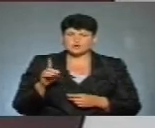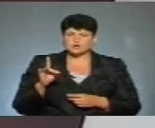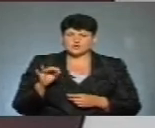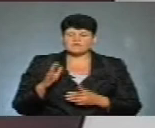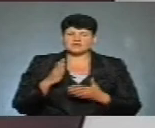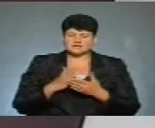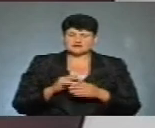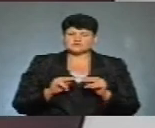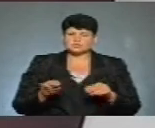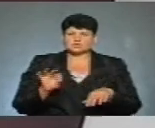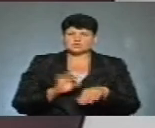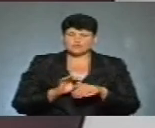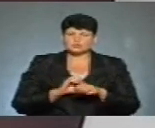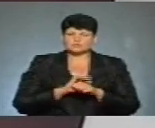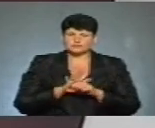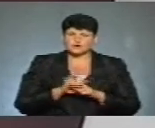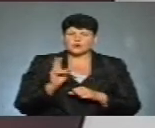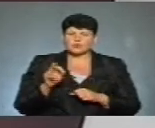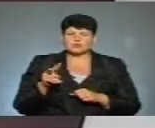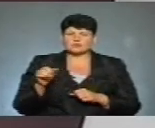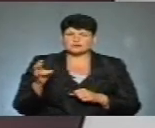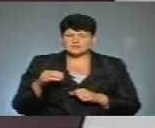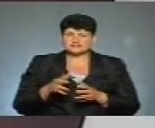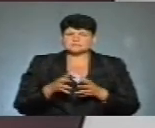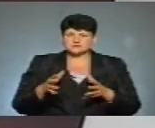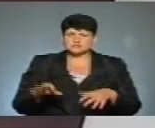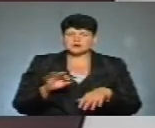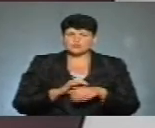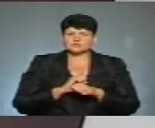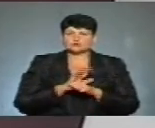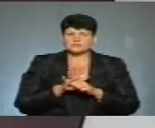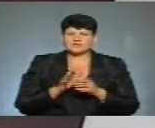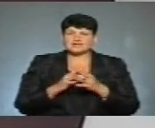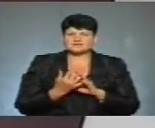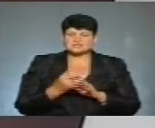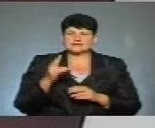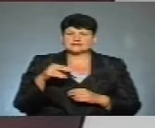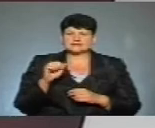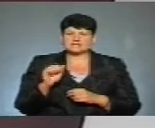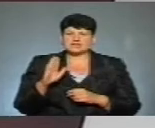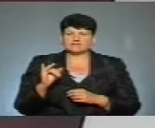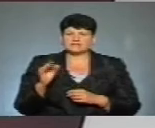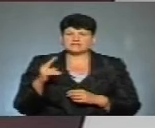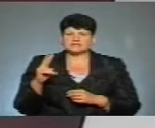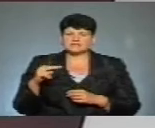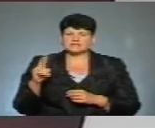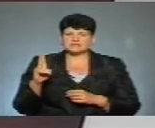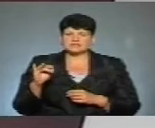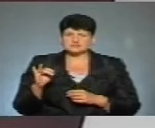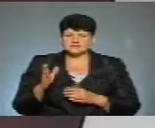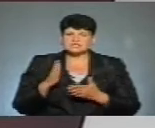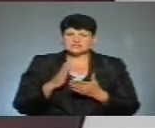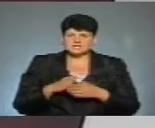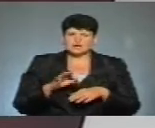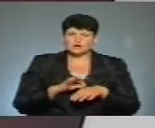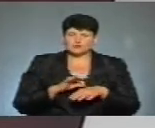з коронавірусом. У Колиндянах збільшилася кількість хворих на ковід, а в селі Давидківці цієї громади є хворі вчителі,